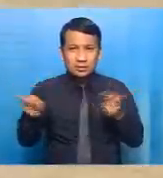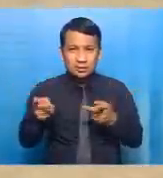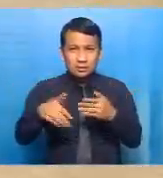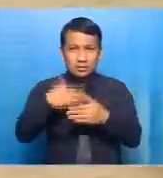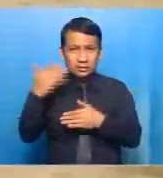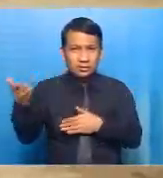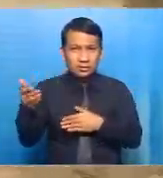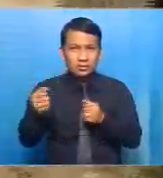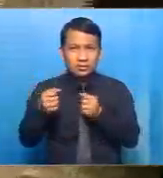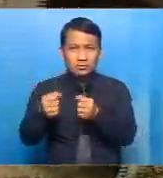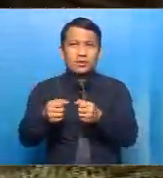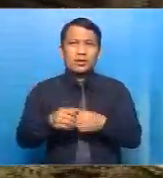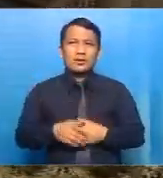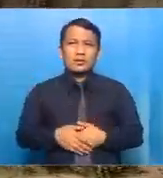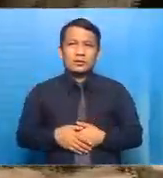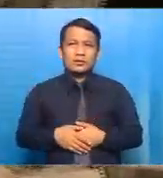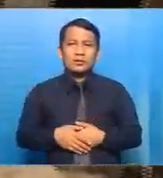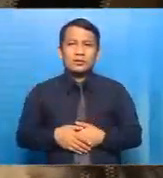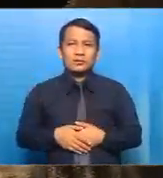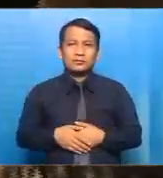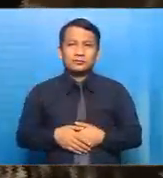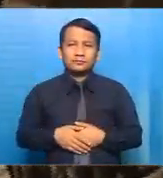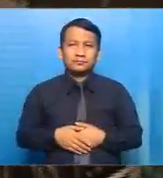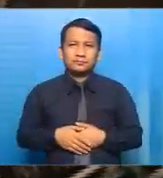kabilang kalsada.